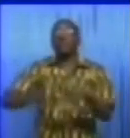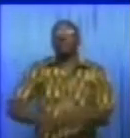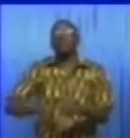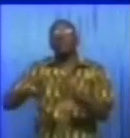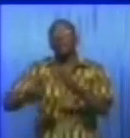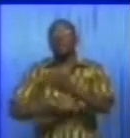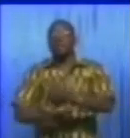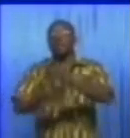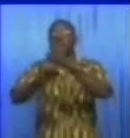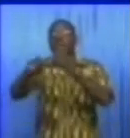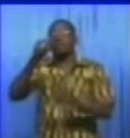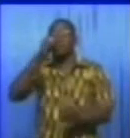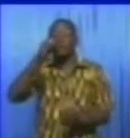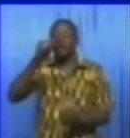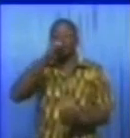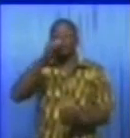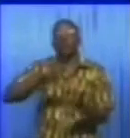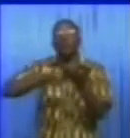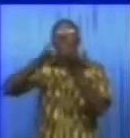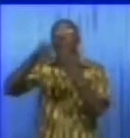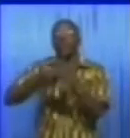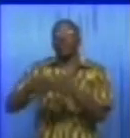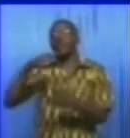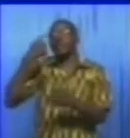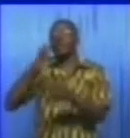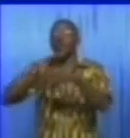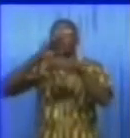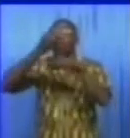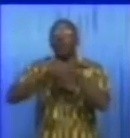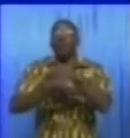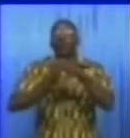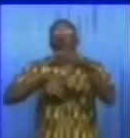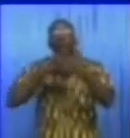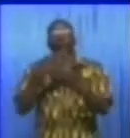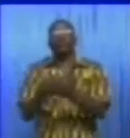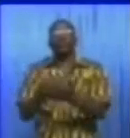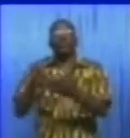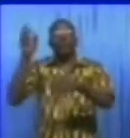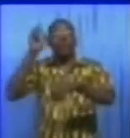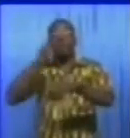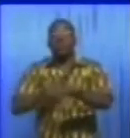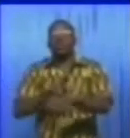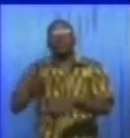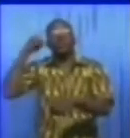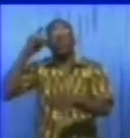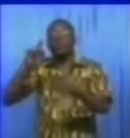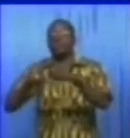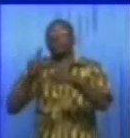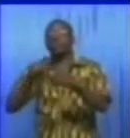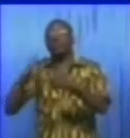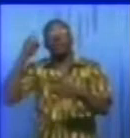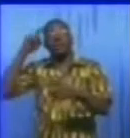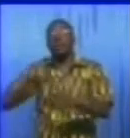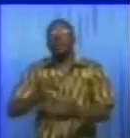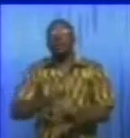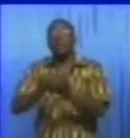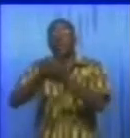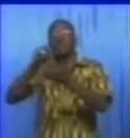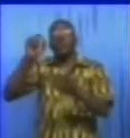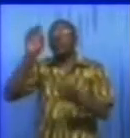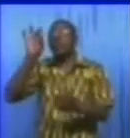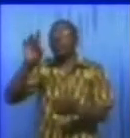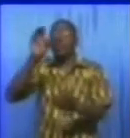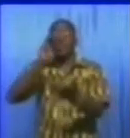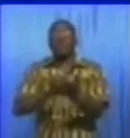sécurité alimentaire, un projet qui a couvert toute la période de soudure. Son action a permis d'appuyer 8000 ménages